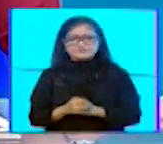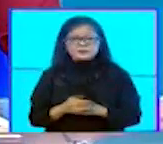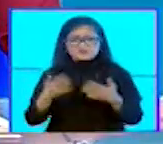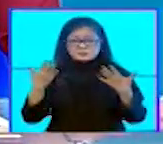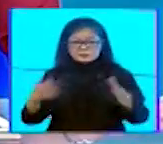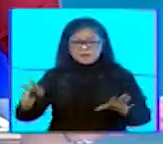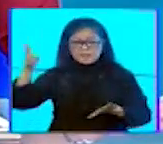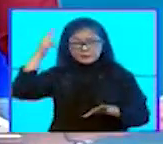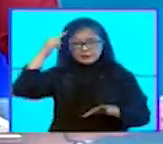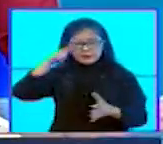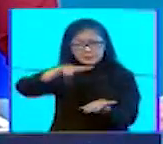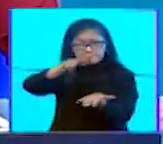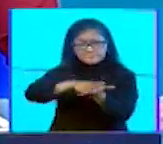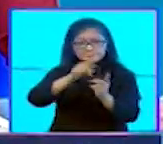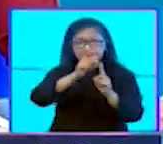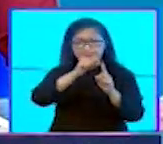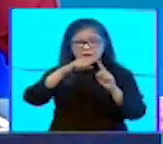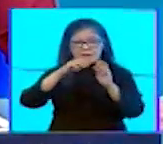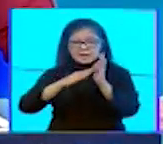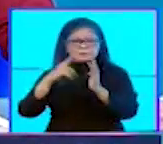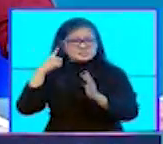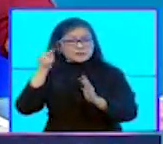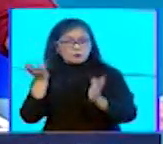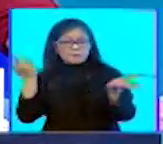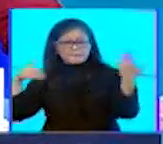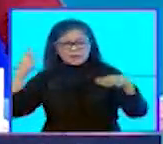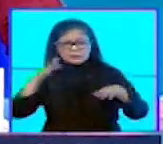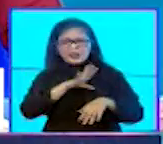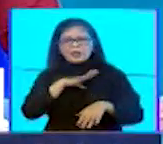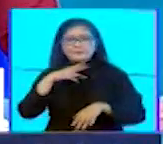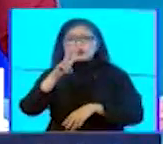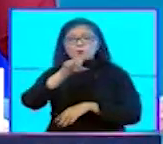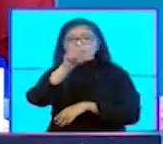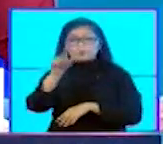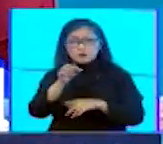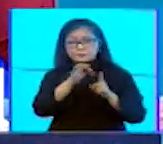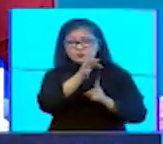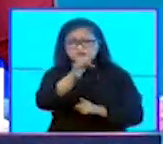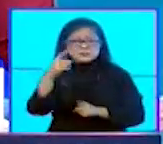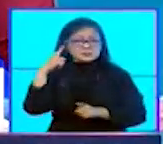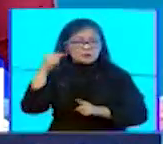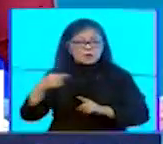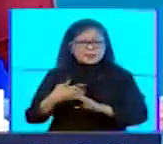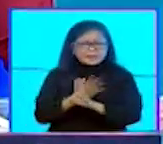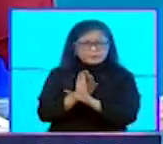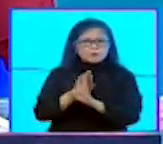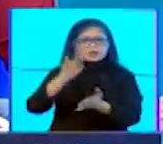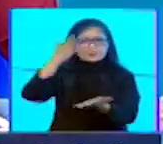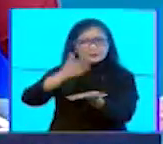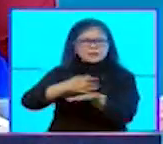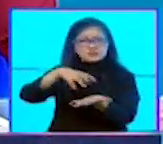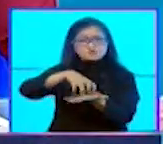Mirsa, setelah pemerintah memperlakukan PPKM Jawa Bali selama 2 bulan, Provinsi Jawa Timur terbebas dari zona merah risiko penyebaran